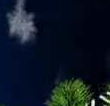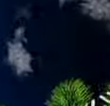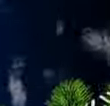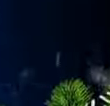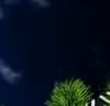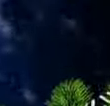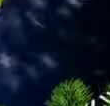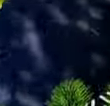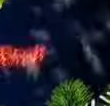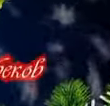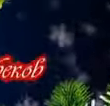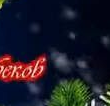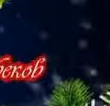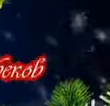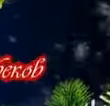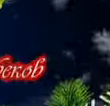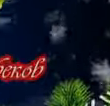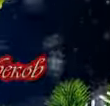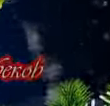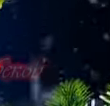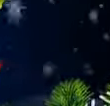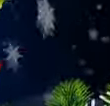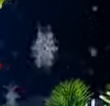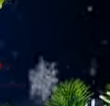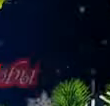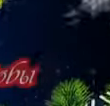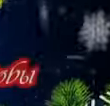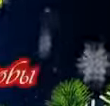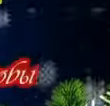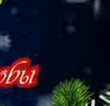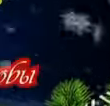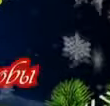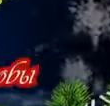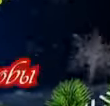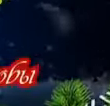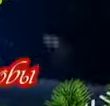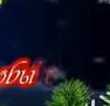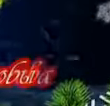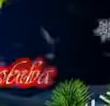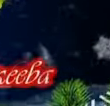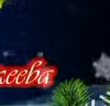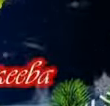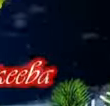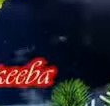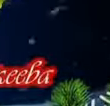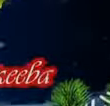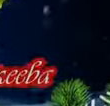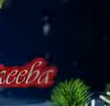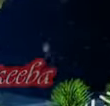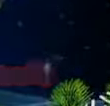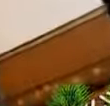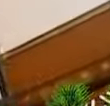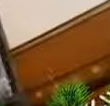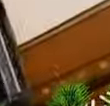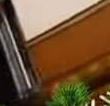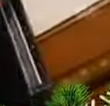мен бағалы сыйлықтары бар. Жандос Самалбековтың ұмытылмас шоу бағдарламасын ұсынады. Қызылордадағы ең үздік жаңа жылдық кеш